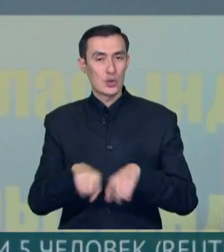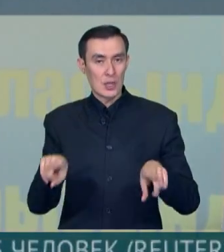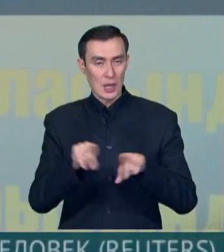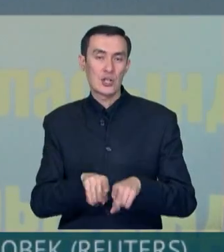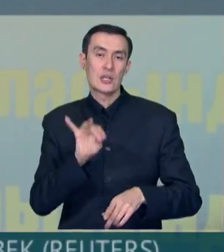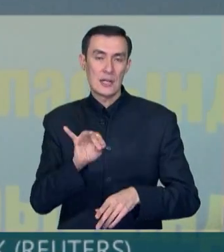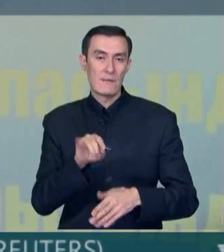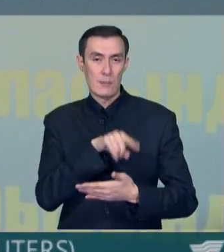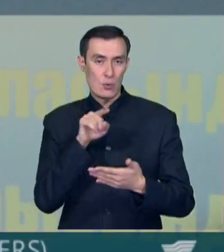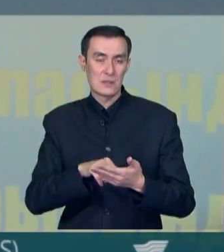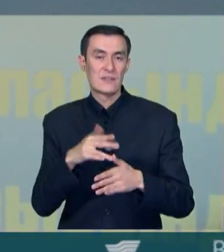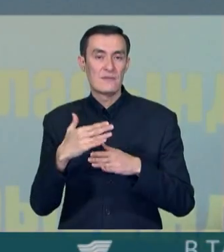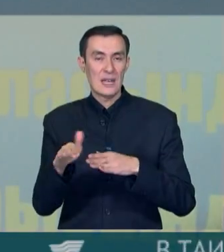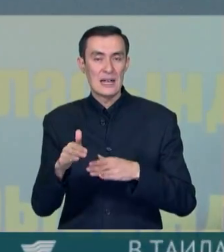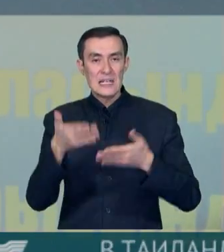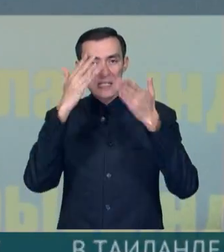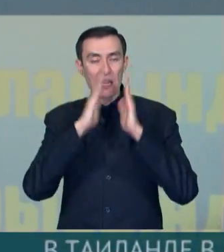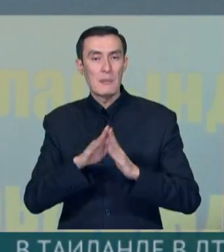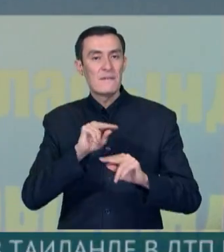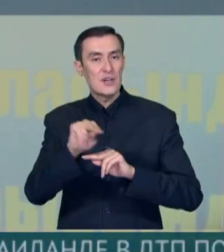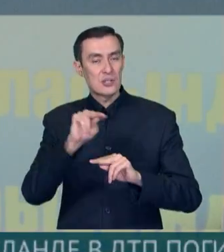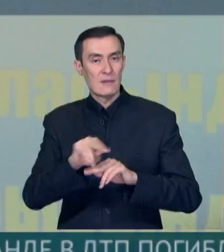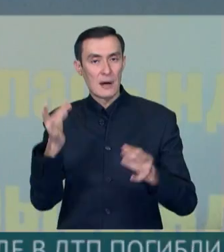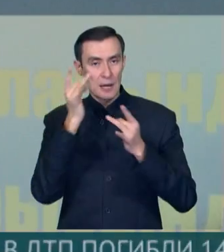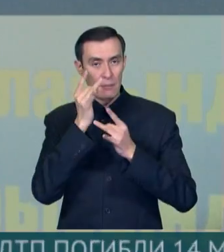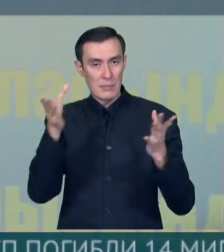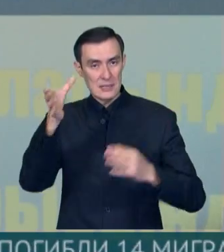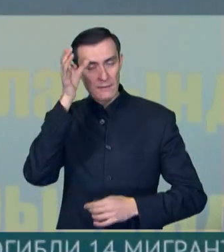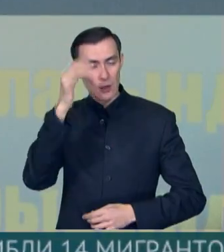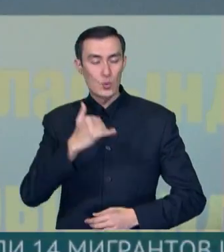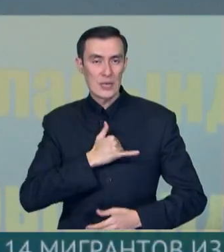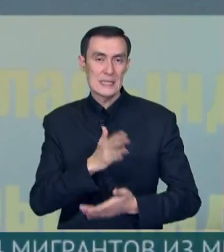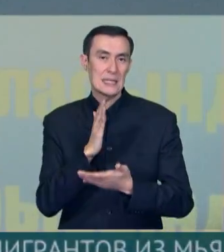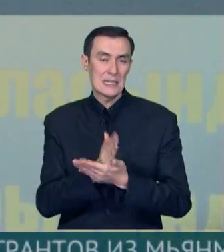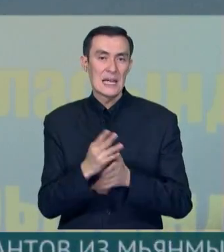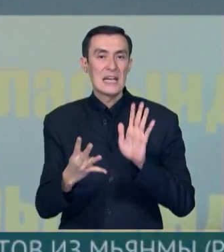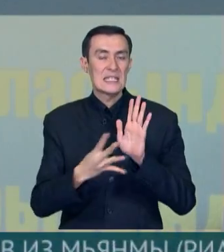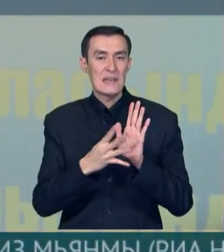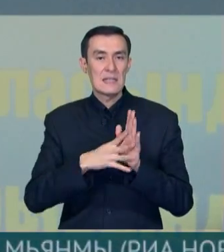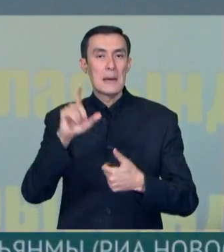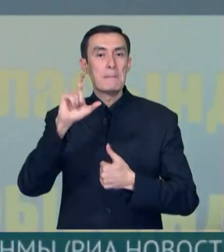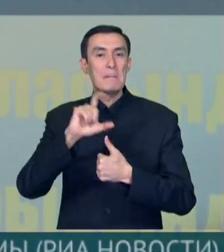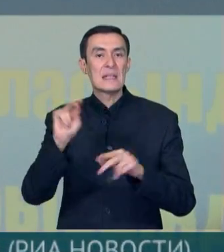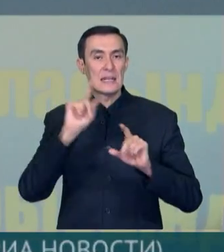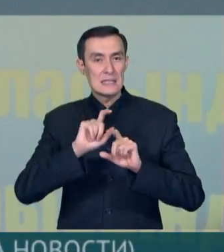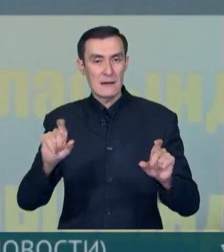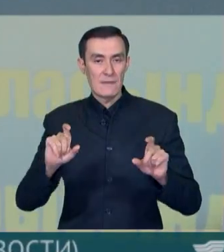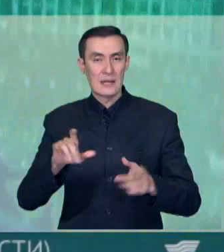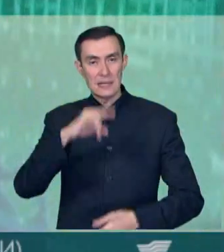обстоят дела и в сфере исламоведческого образования. У нас работают 9 медресе по всему